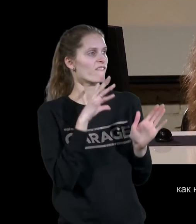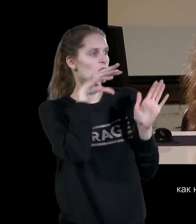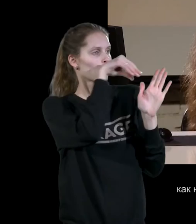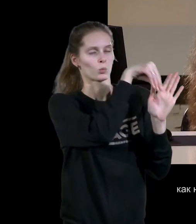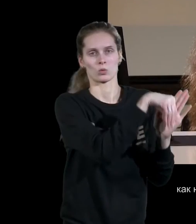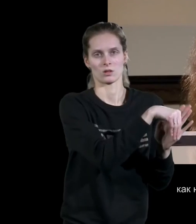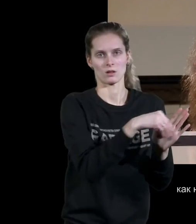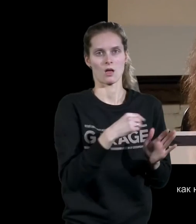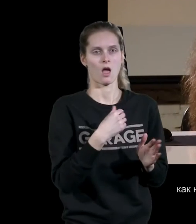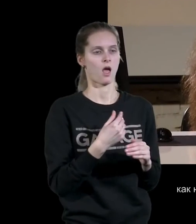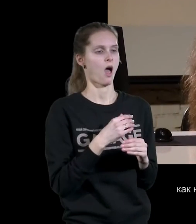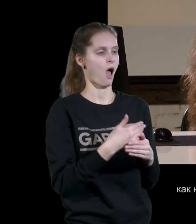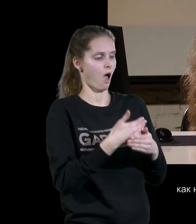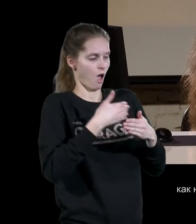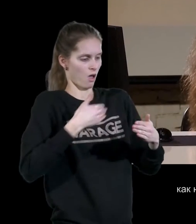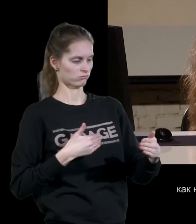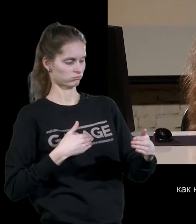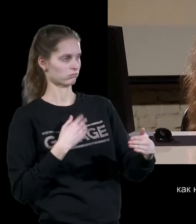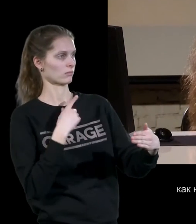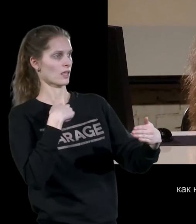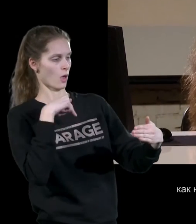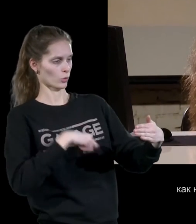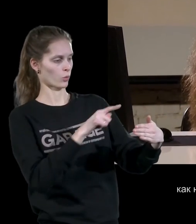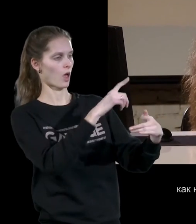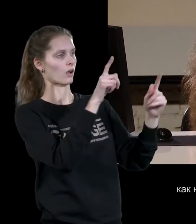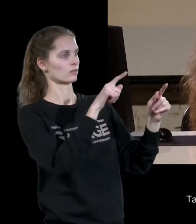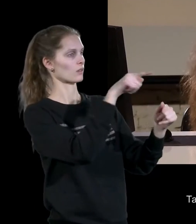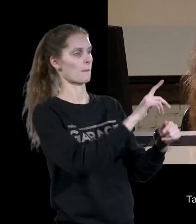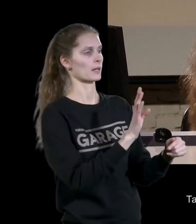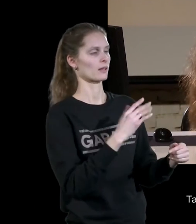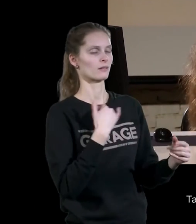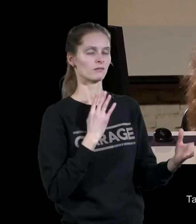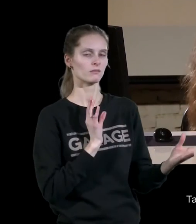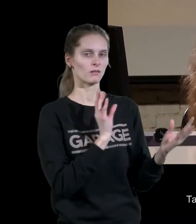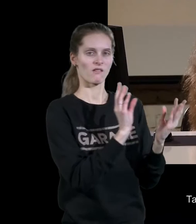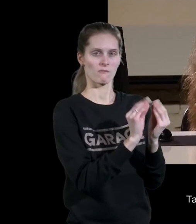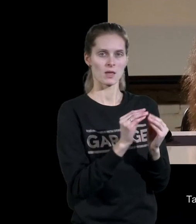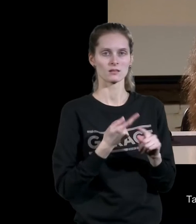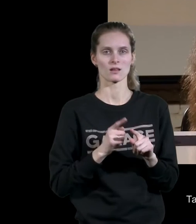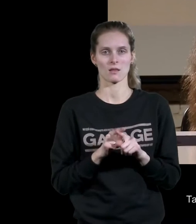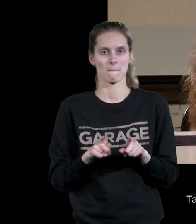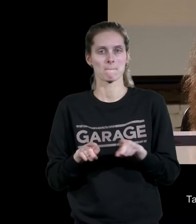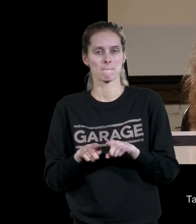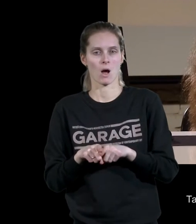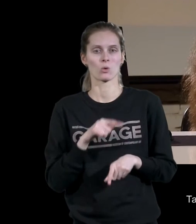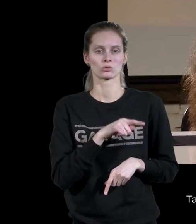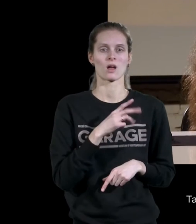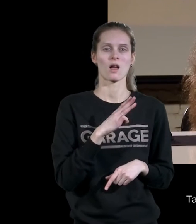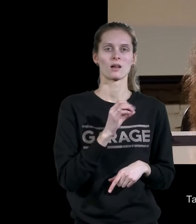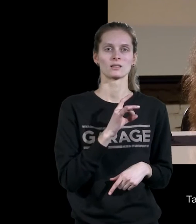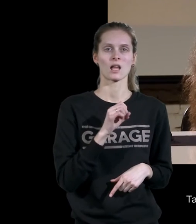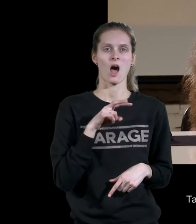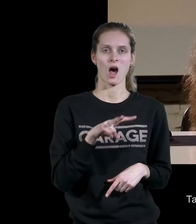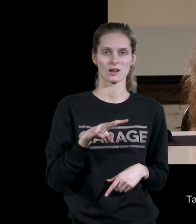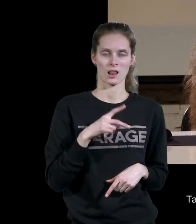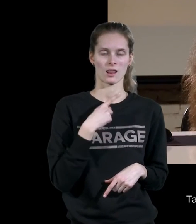чем перед нею, и это их, отчасти их объединяет. Объединяет их кто? Ну, очень простая связь с Таррелл. Действительно говорит, что Ротко